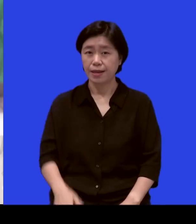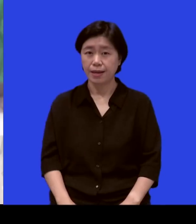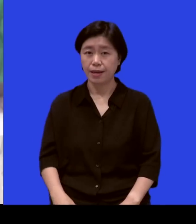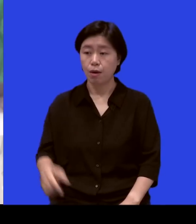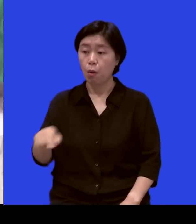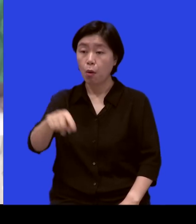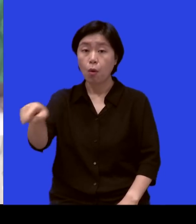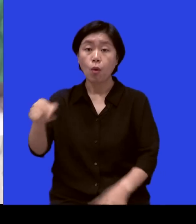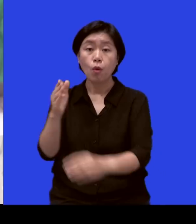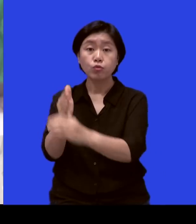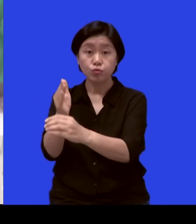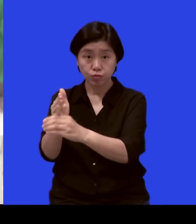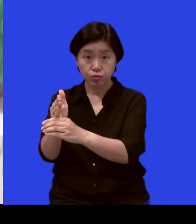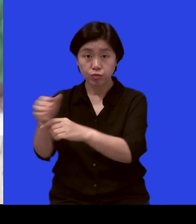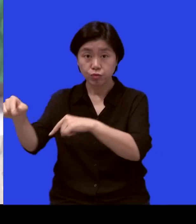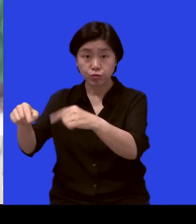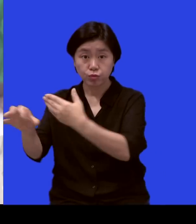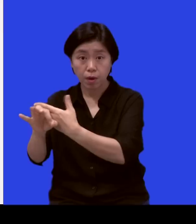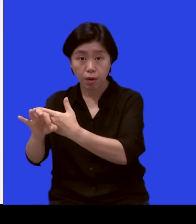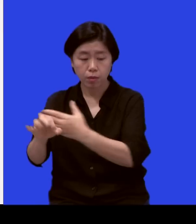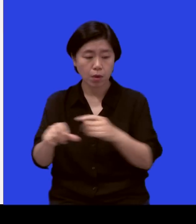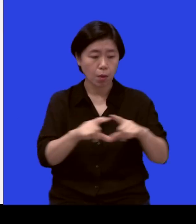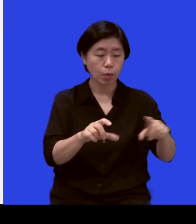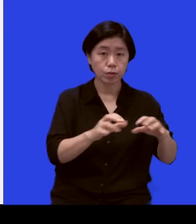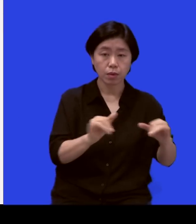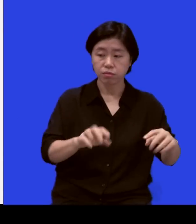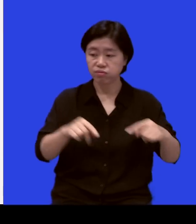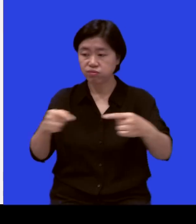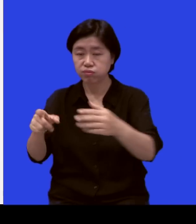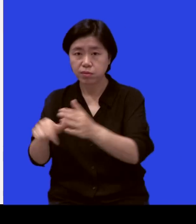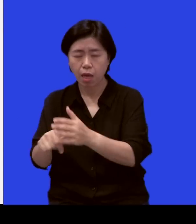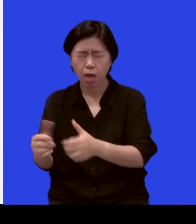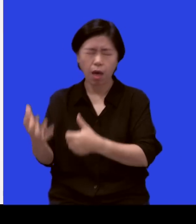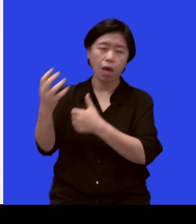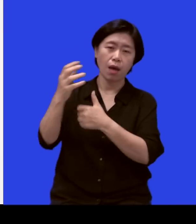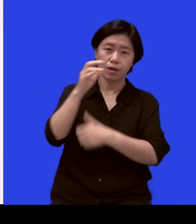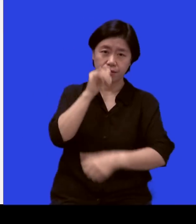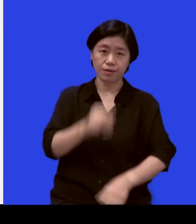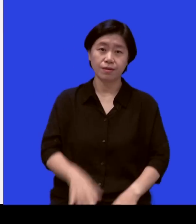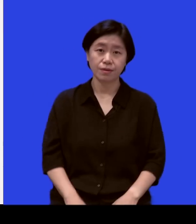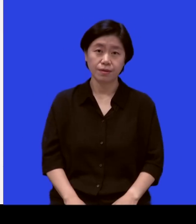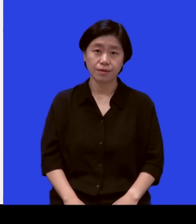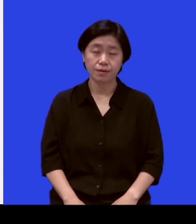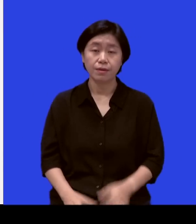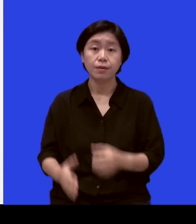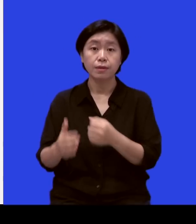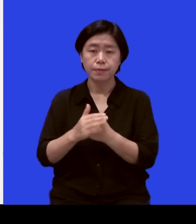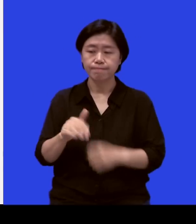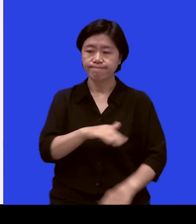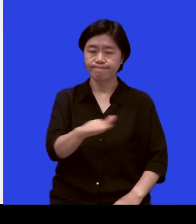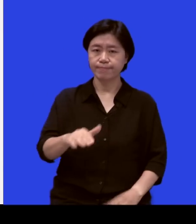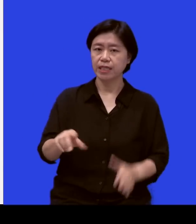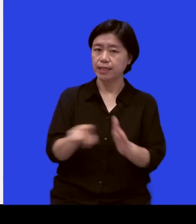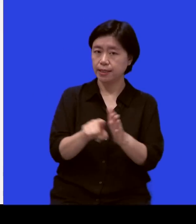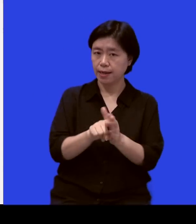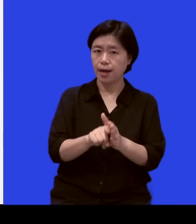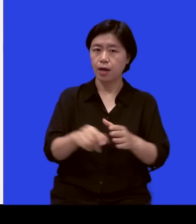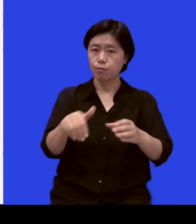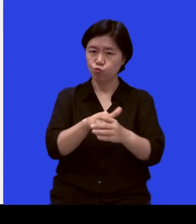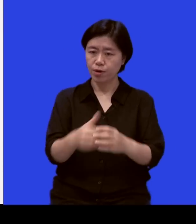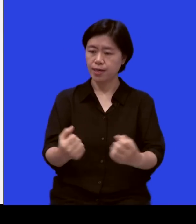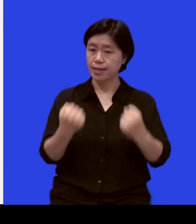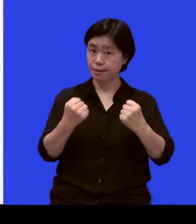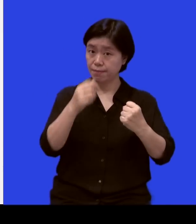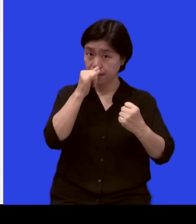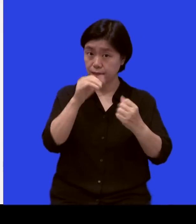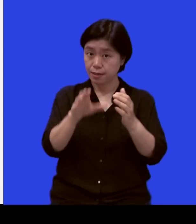주축이 되면 우리들이 못 견뎌요. 우리가 더 많아서 문화적으로 우리가 더 힘이 있고 신앙적으로 우리가 힘이 있어서